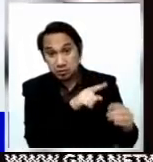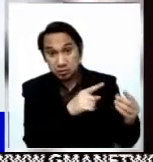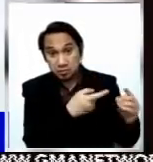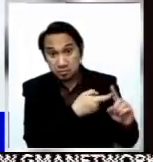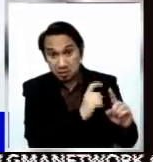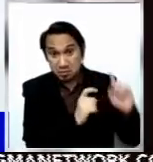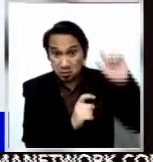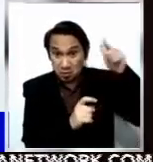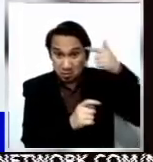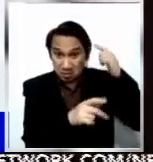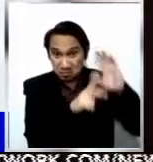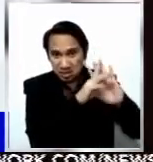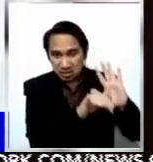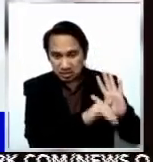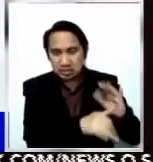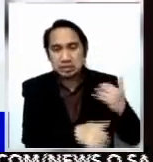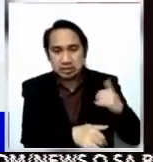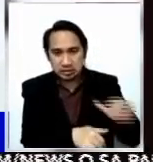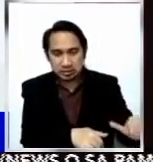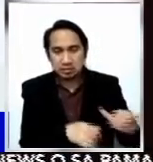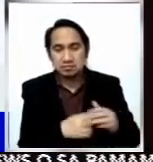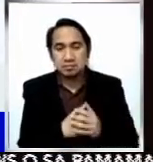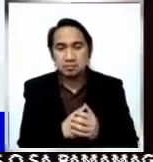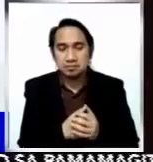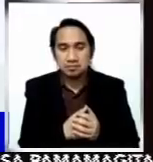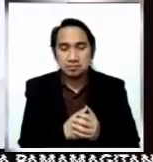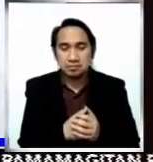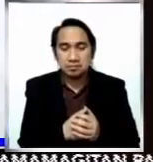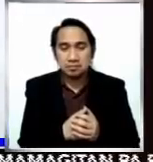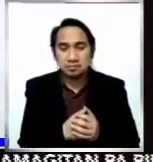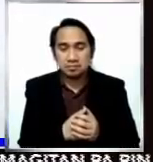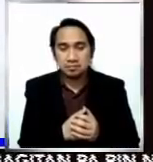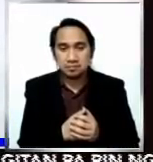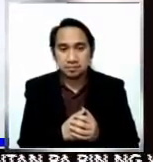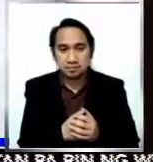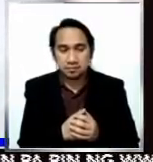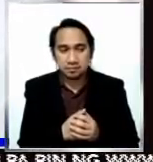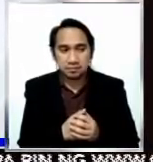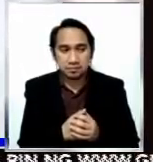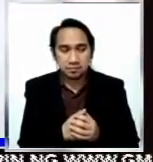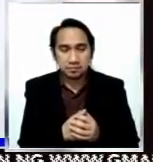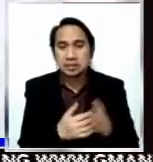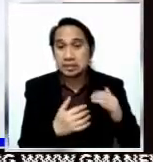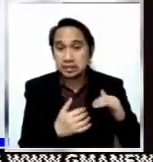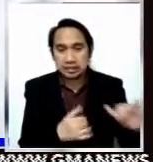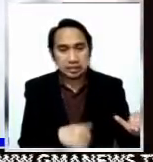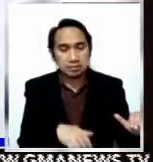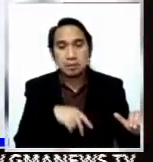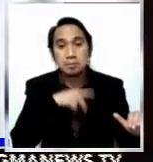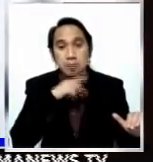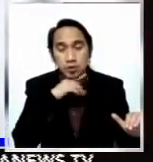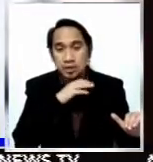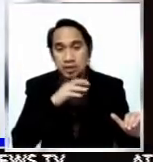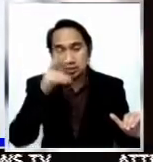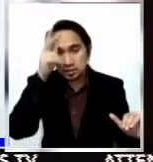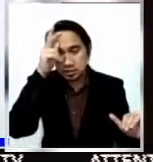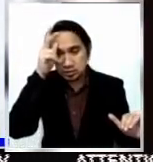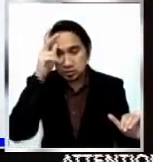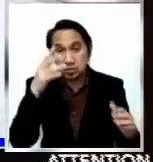result in dramatic rise in prices of pork and chicken given that the African swine